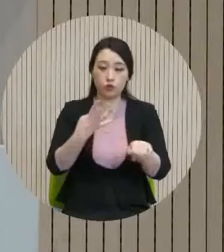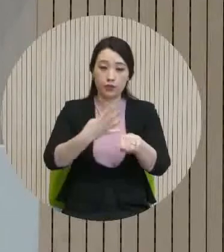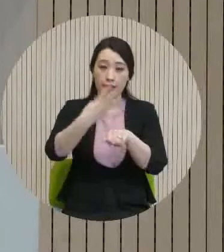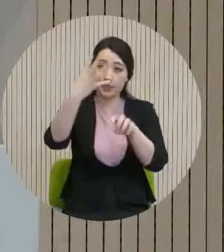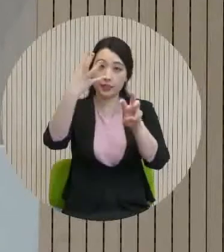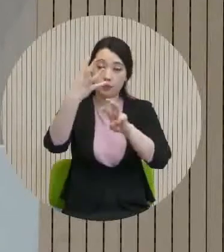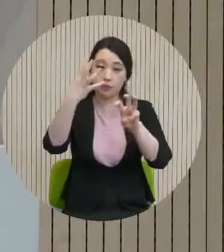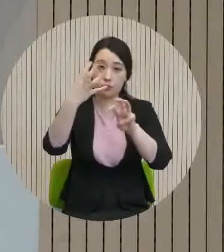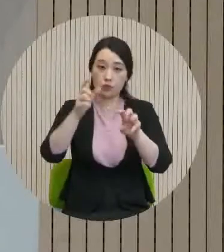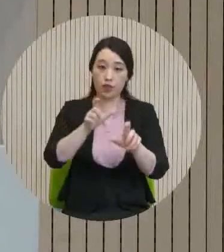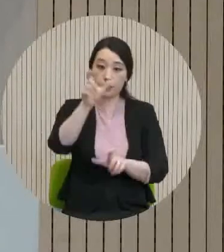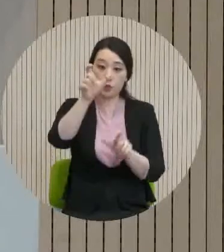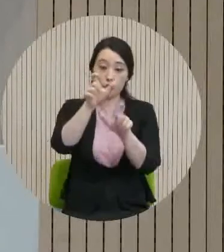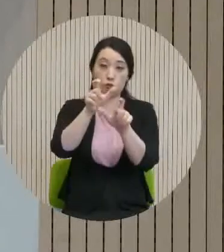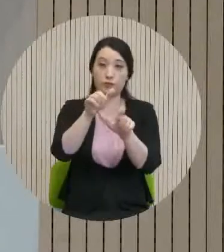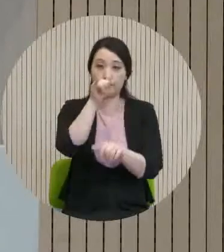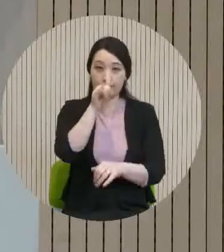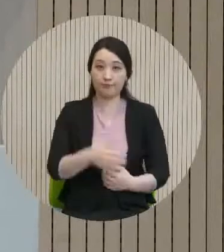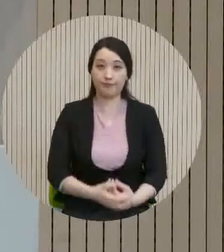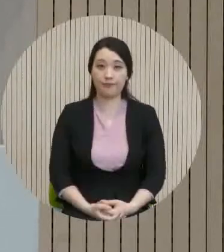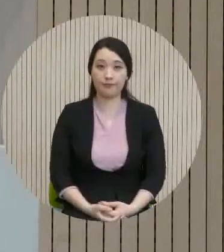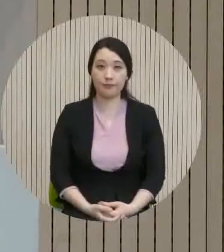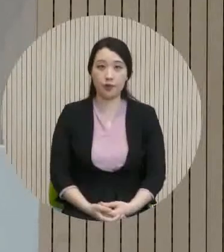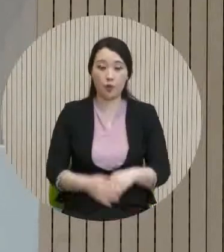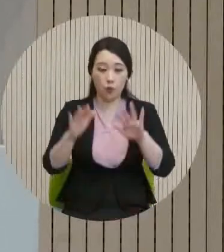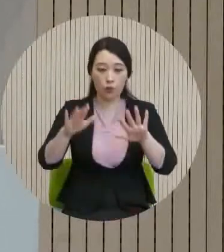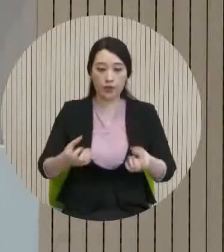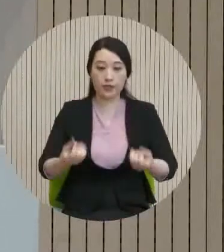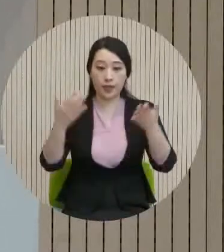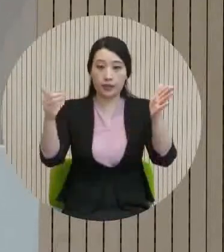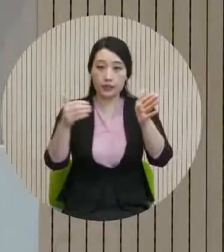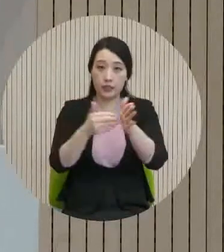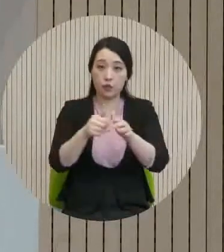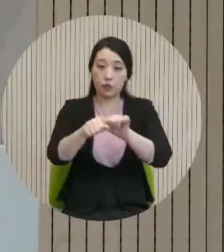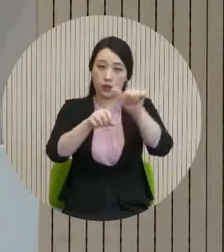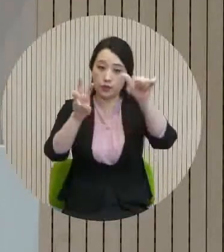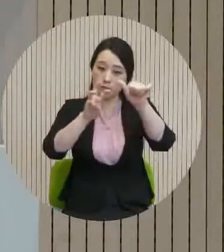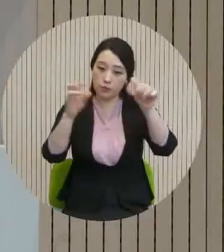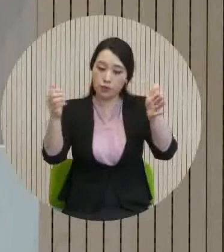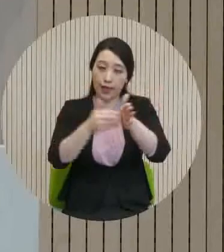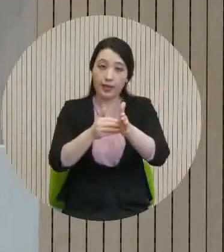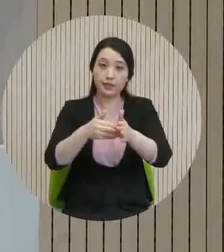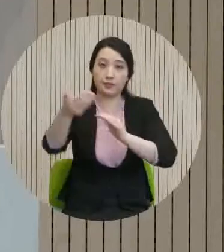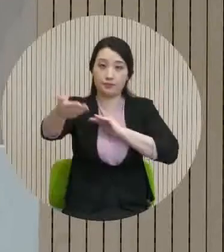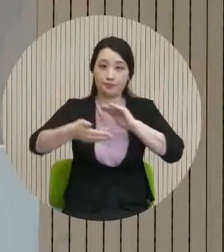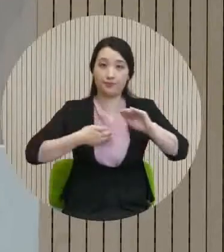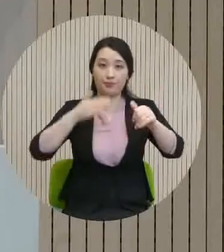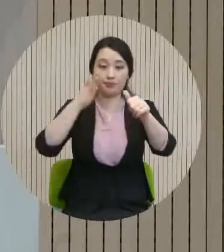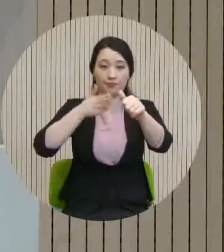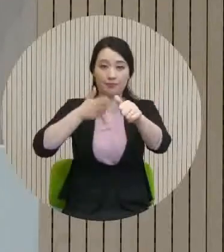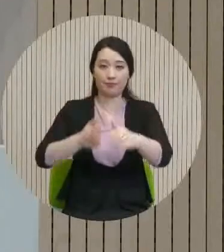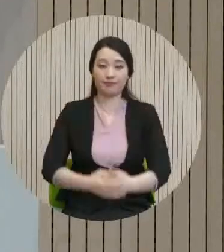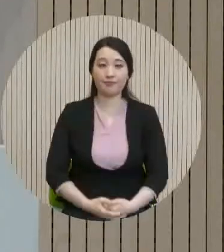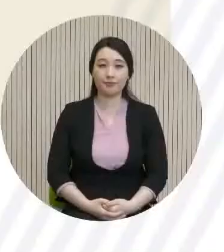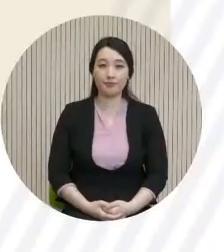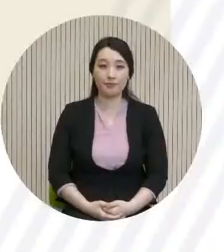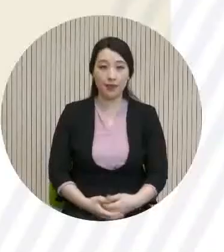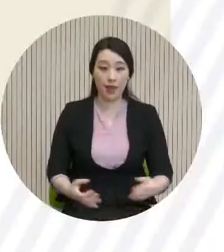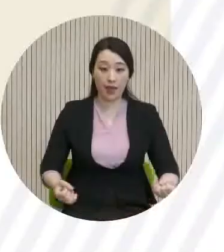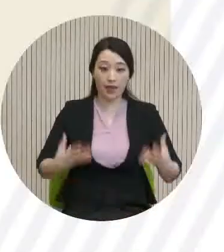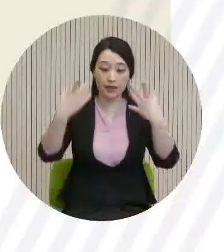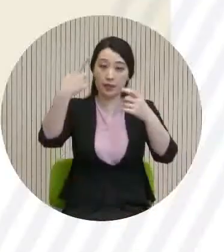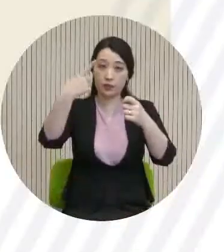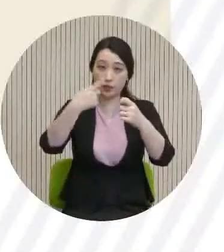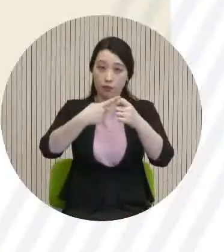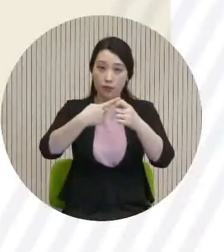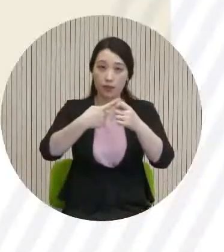of 채팅창에 confirmation of 공지하겠습니다. attendance 오늘 will be 행사가 uploaded 끝나고 on YouTube chat 5시 on 30분까지 제출해 4:30. You 주시면 may submit 되겠습니다. it by 자, 5:30 행사의 첫 today.